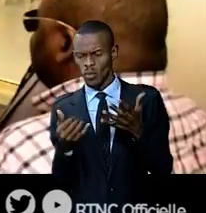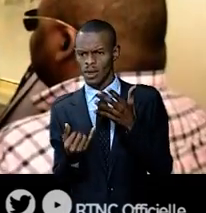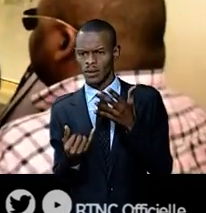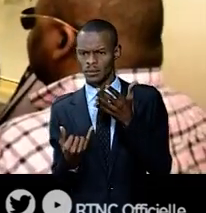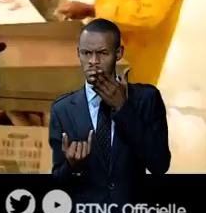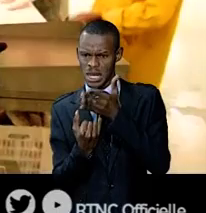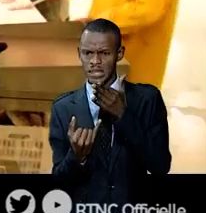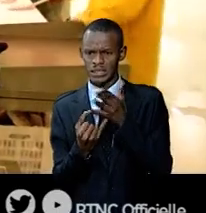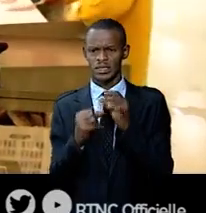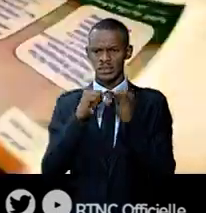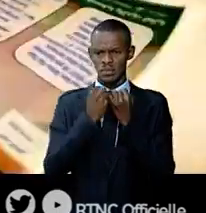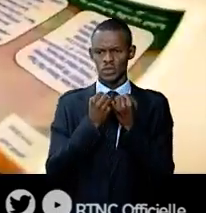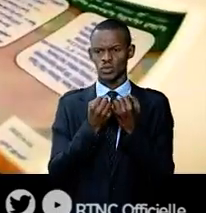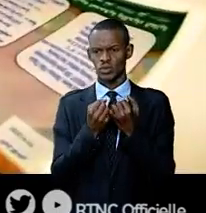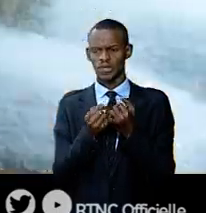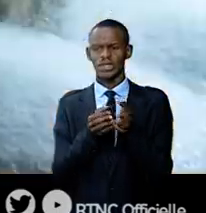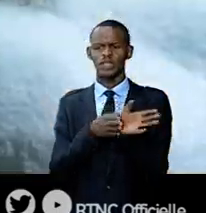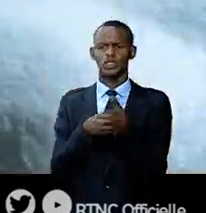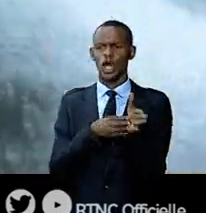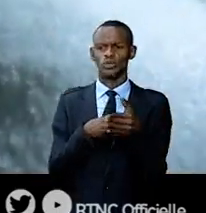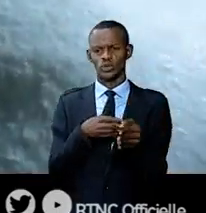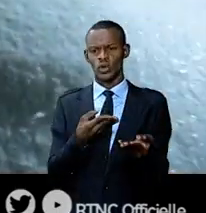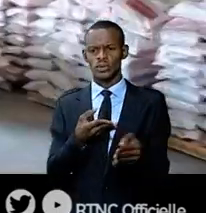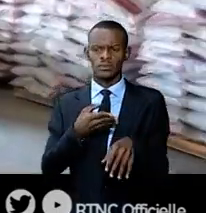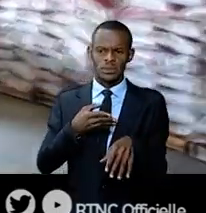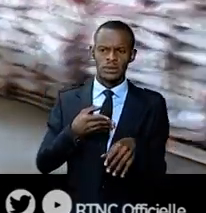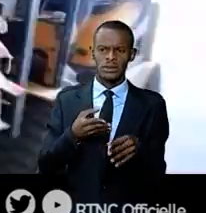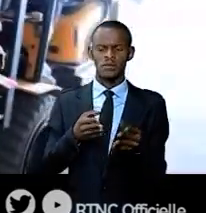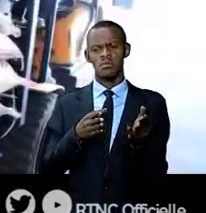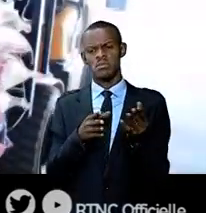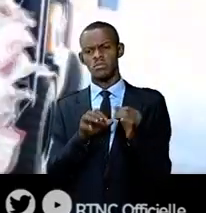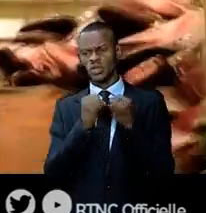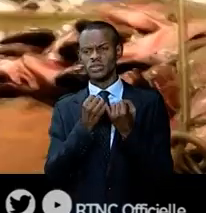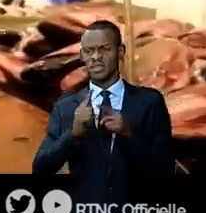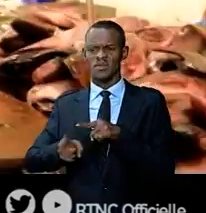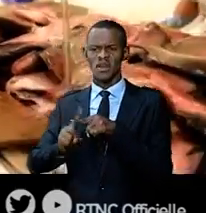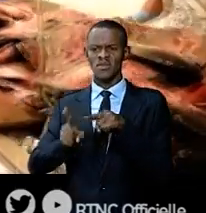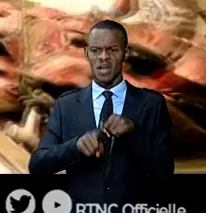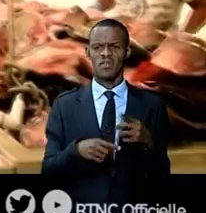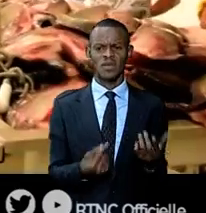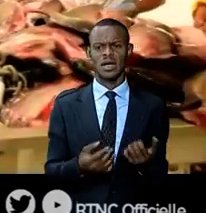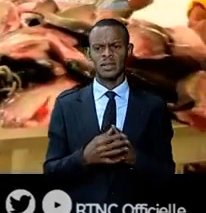production d'aliments pour poissons et crevettes, de production de glace, des entrepôts de stockage d'aliments pour poissons et